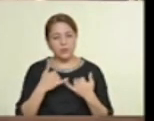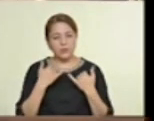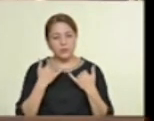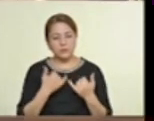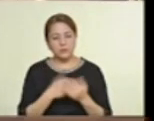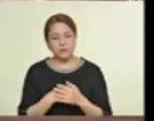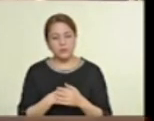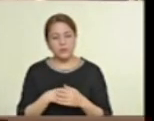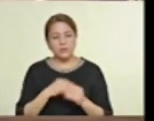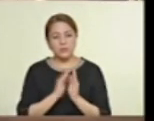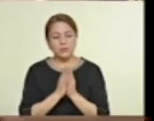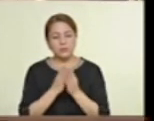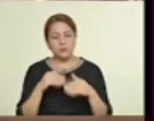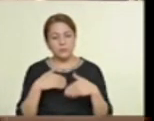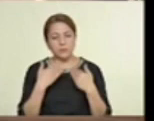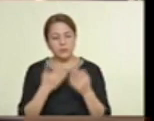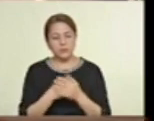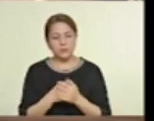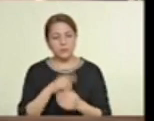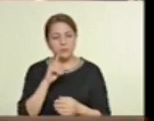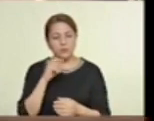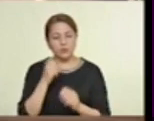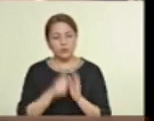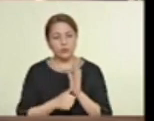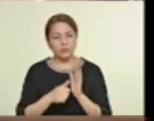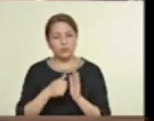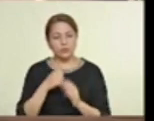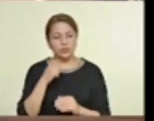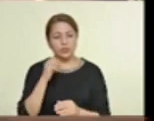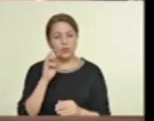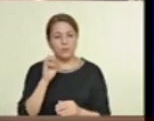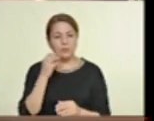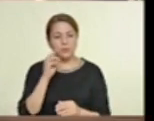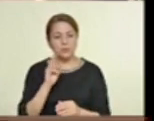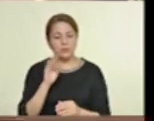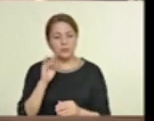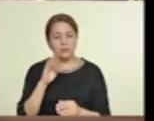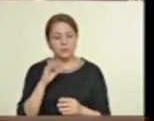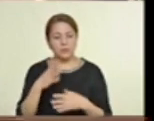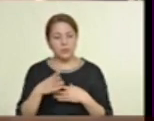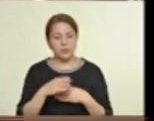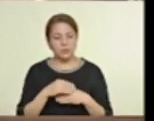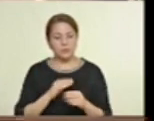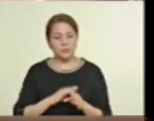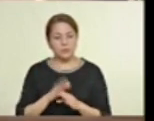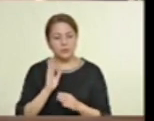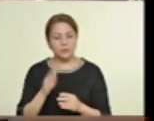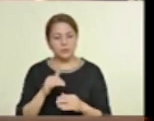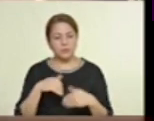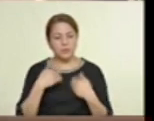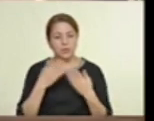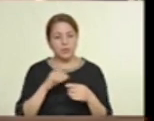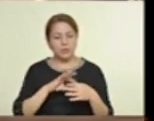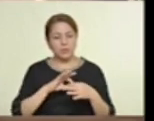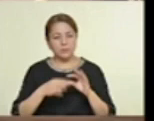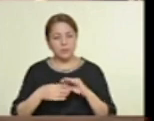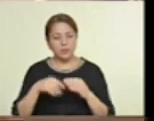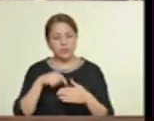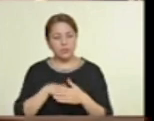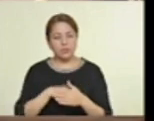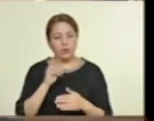endi darsligingizda berilgan 160-mashqni birgalikda bajaramiz. Demak, berilgan gaplar